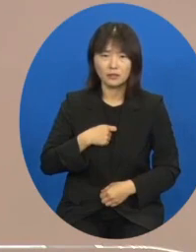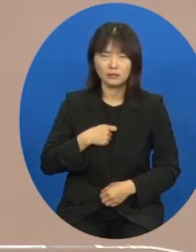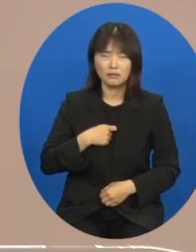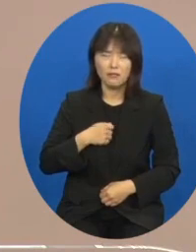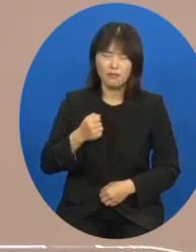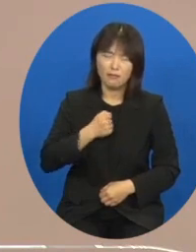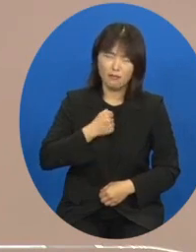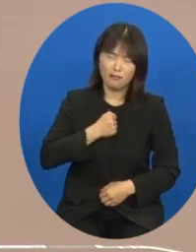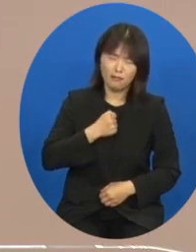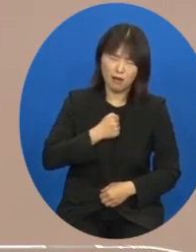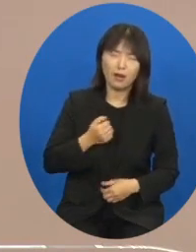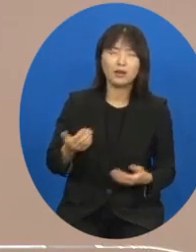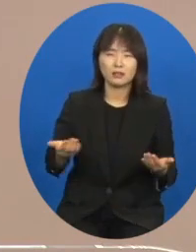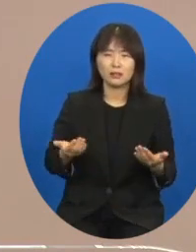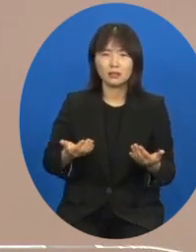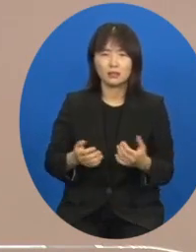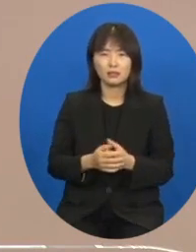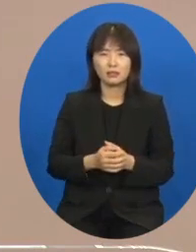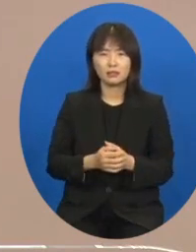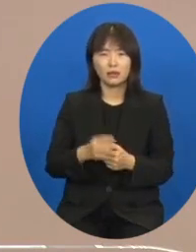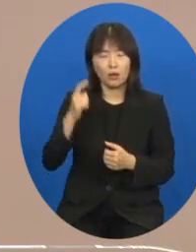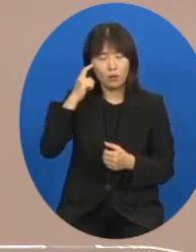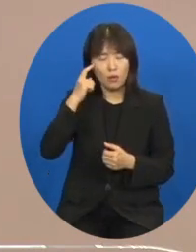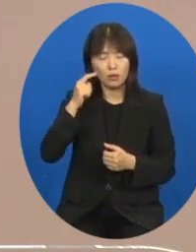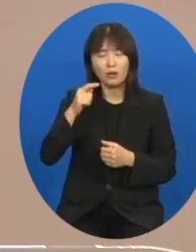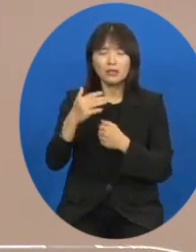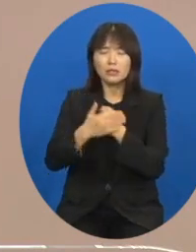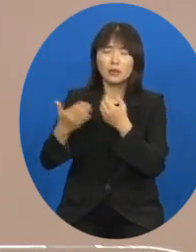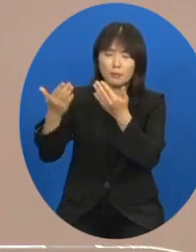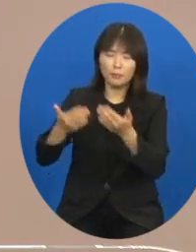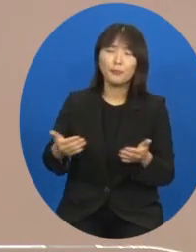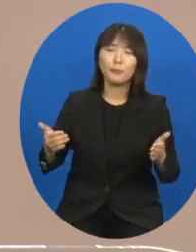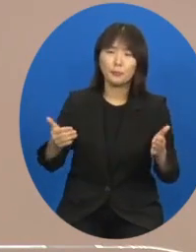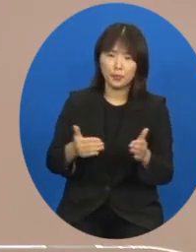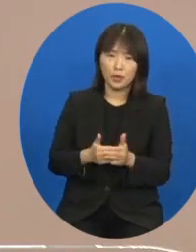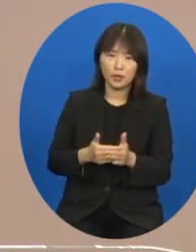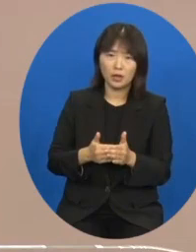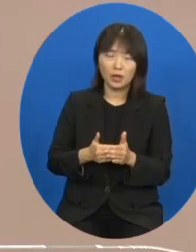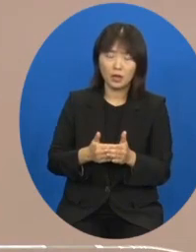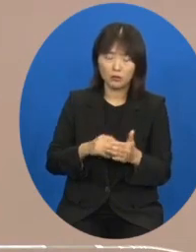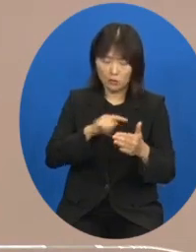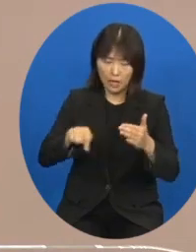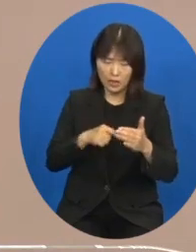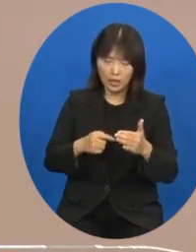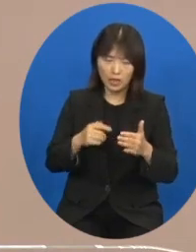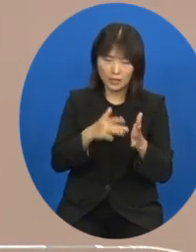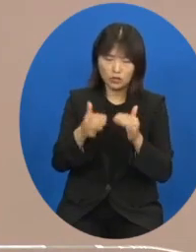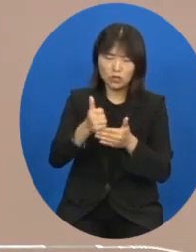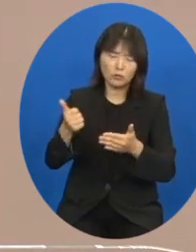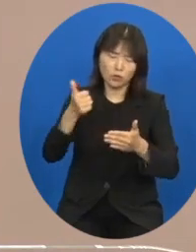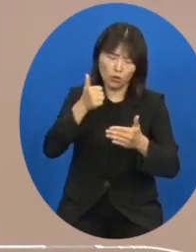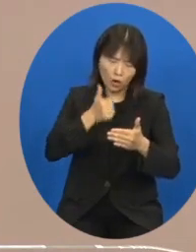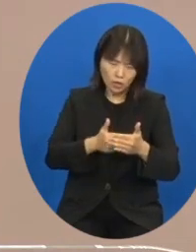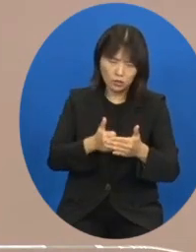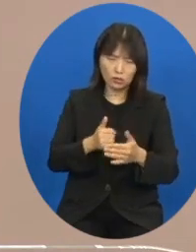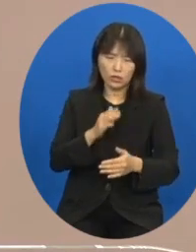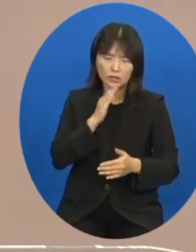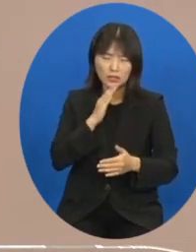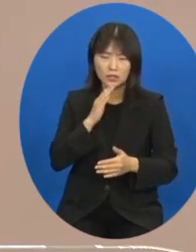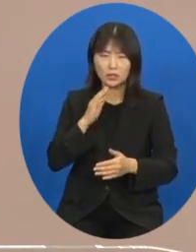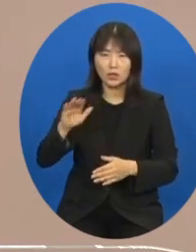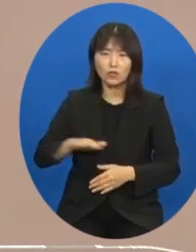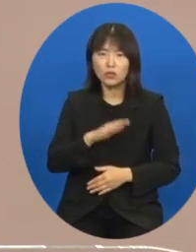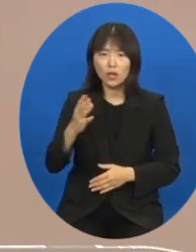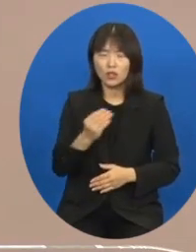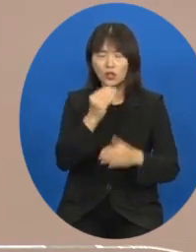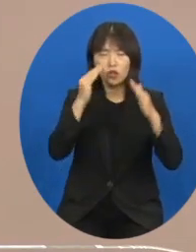원통할 일이에요. 왜? 우리가 그런 은혜를 받았거든요. 우리의 속에 예수님이 거하시고 우리가 진짜